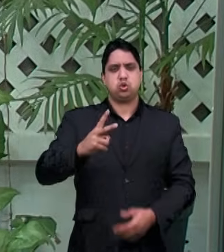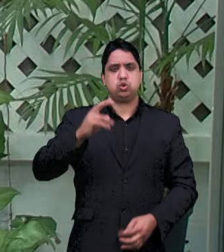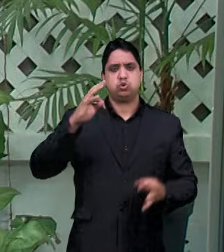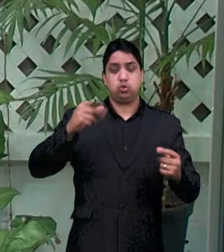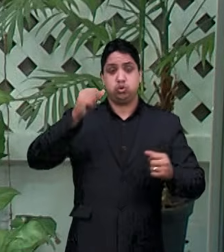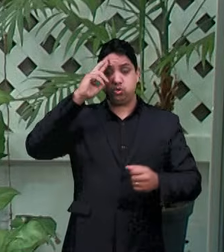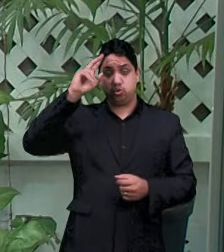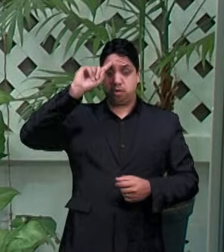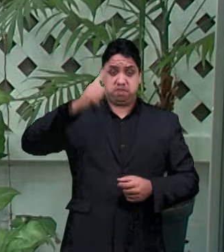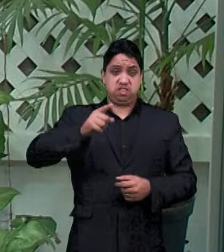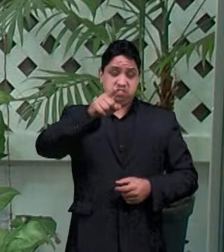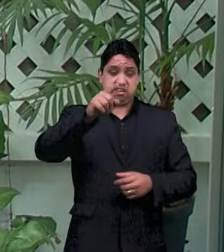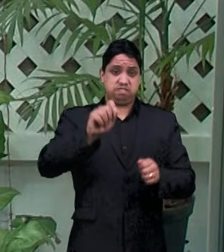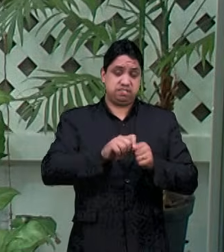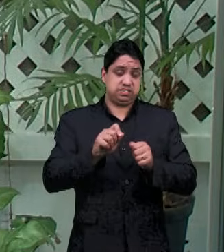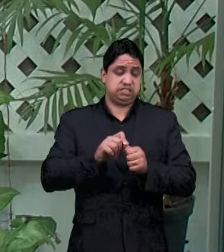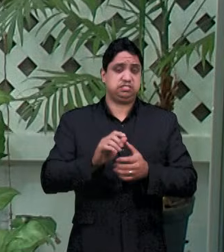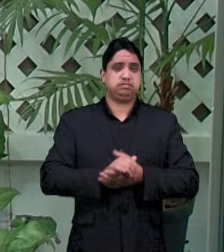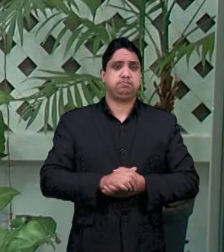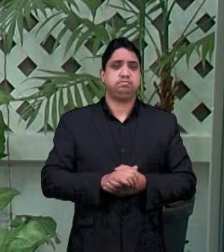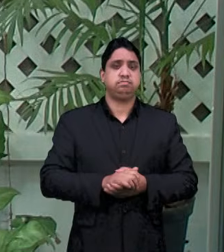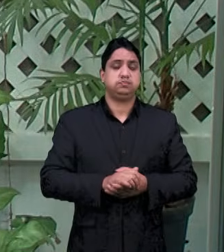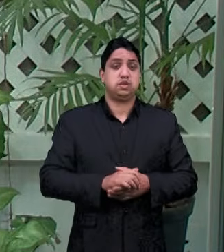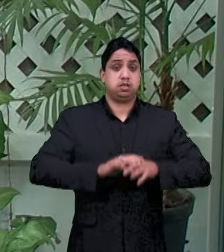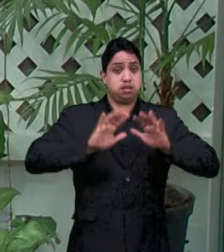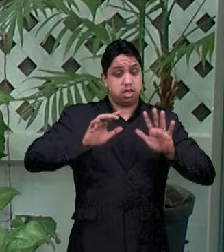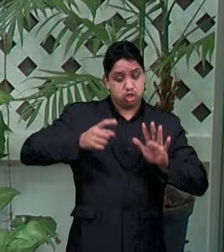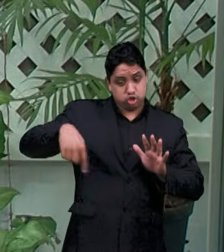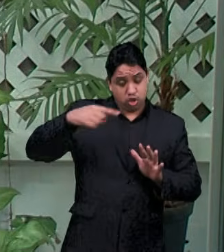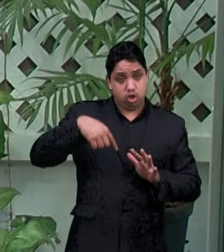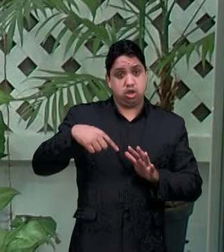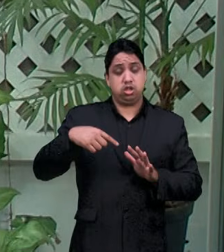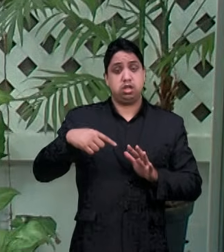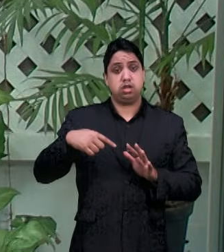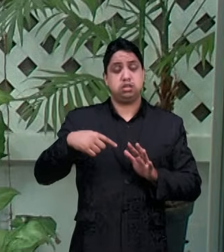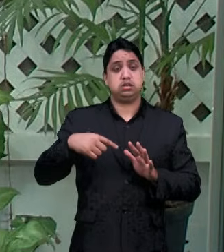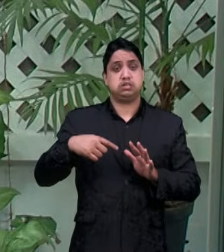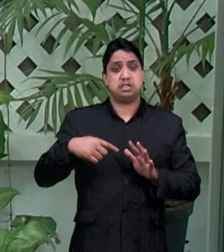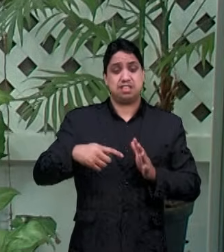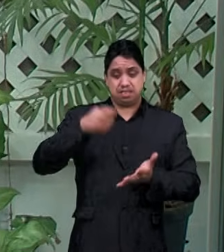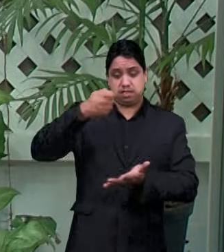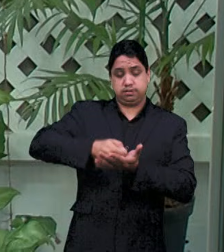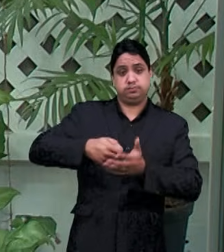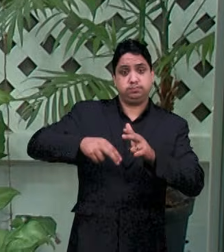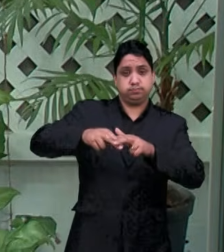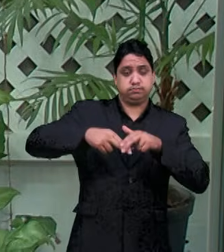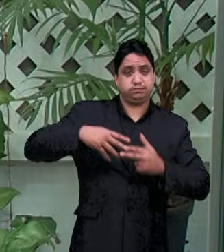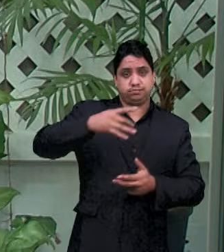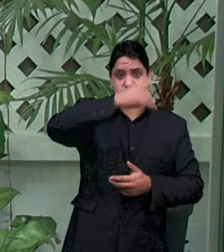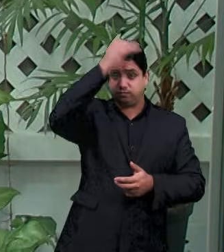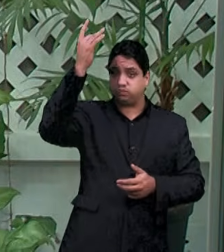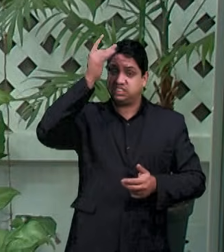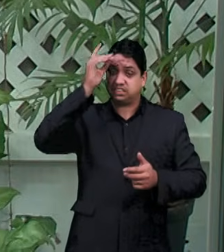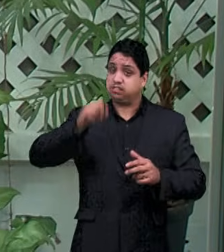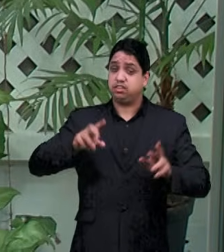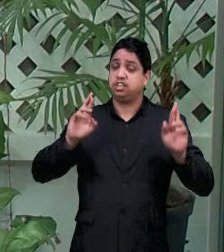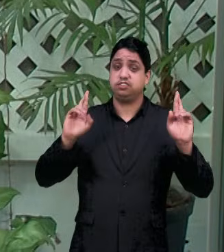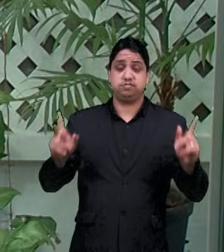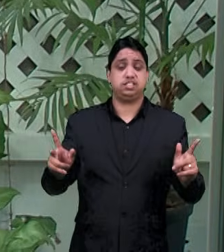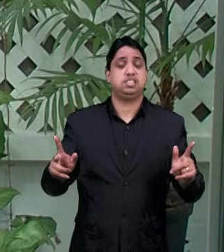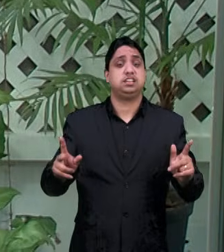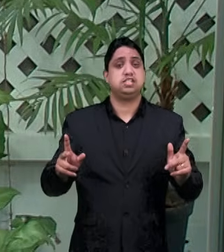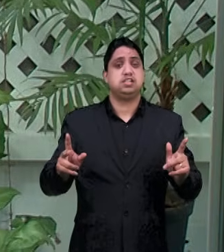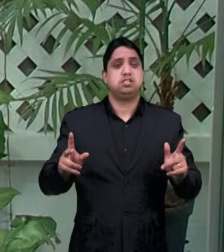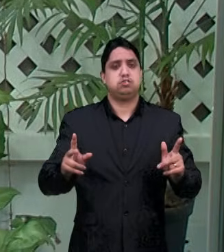que vous faites. Et ce qui revient à nous, déterminé par le Saint-Esprit, c'est différent. Nous